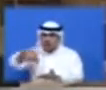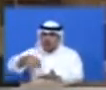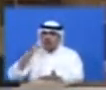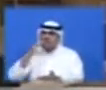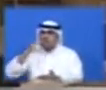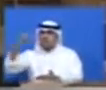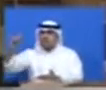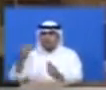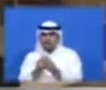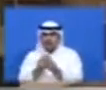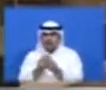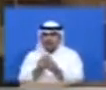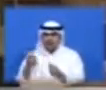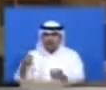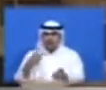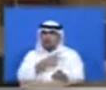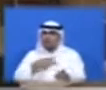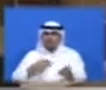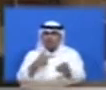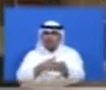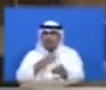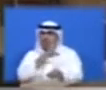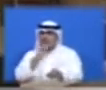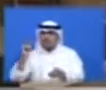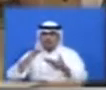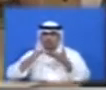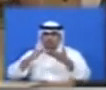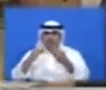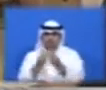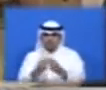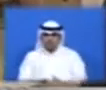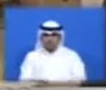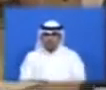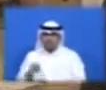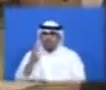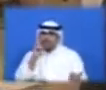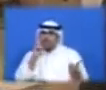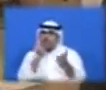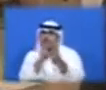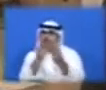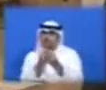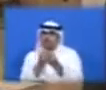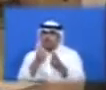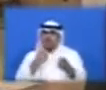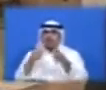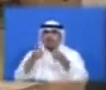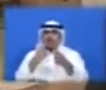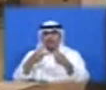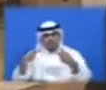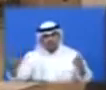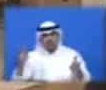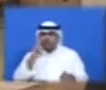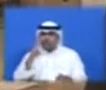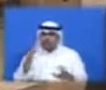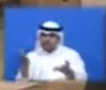وثيقة الصحة. اليوم كان اللقاء لمتابعة ما تم تنفيذه من هذه التوصيات. هذا اللقاء وهذا الحوار المفتوح وفر